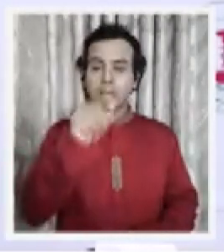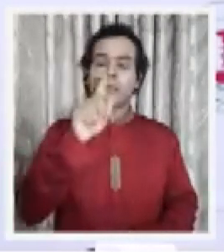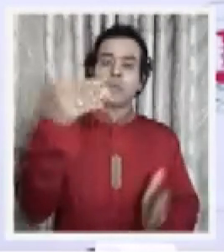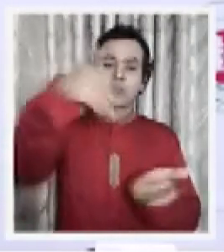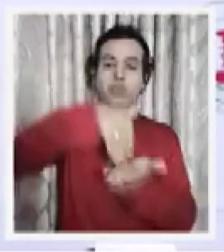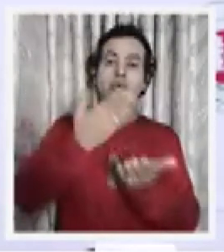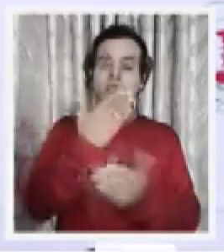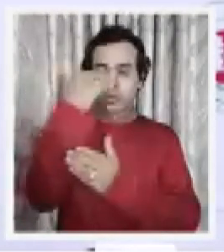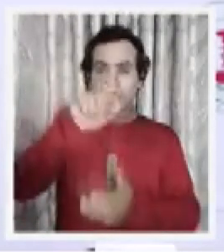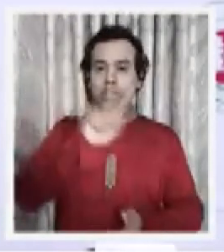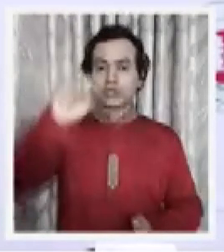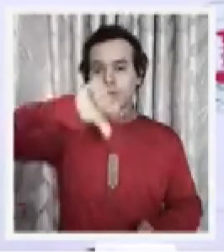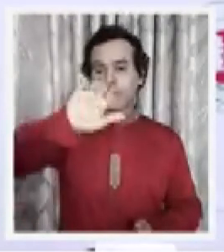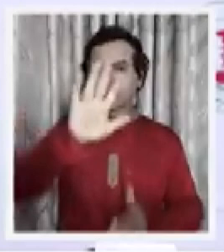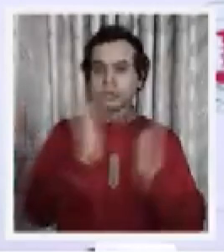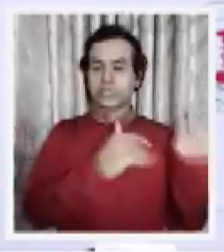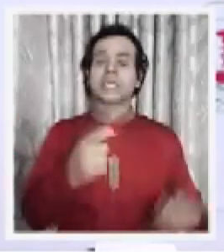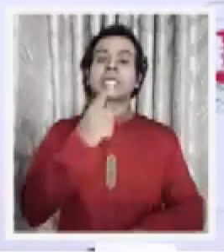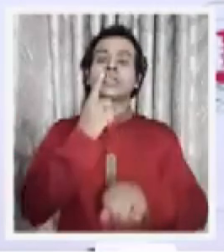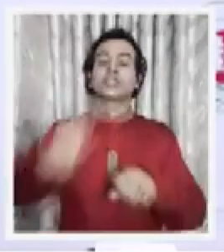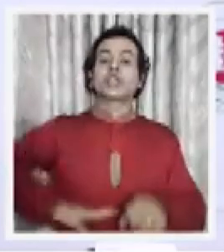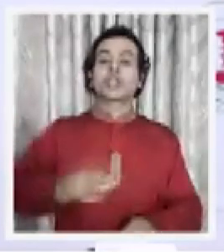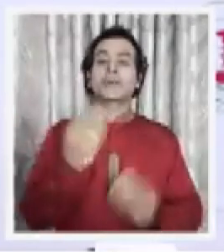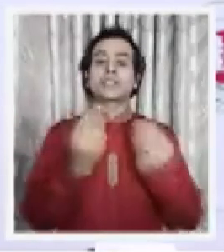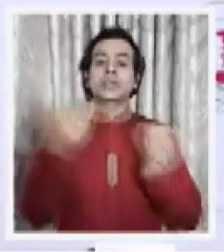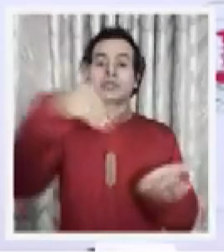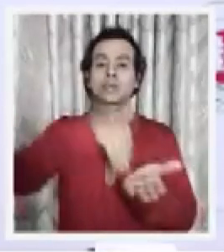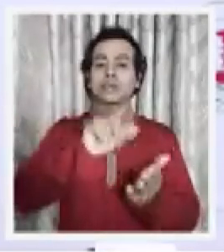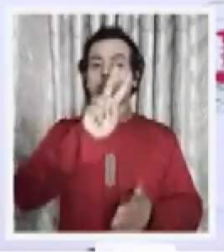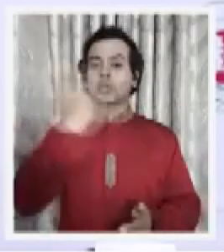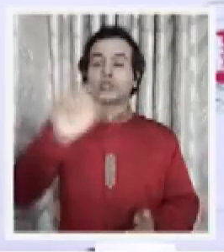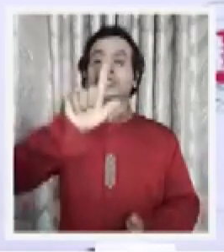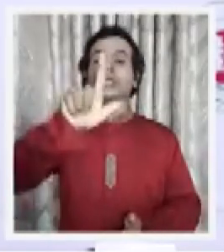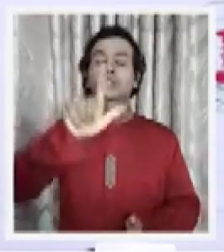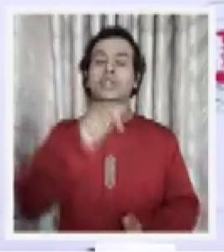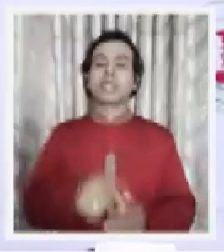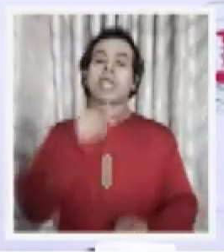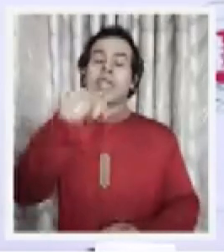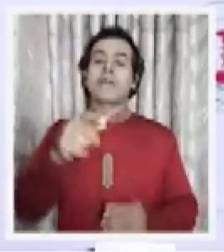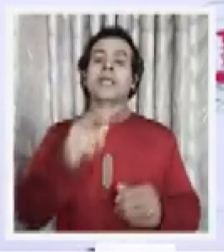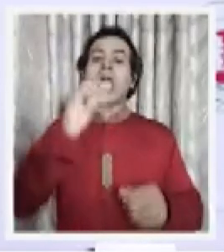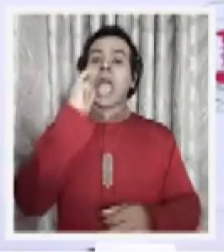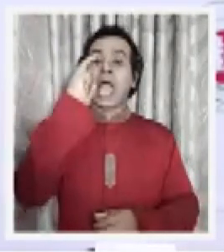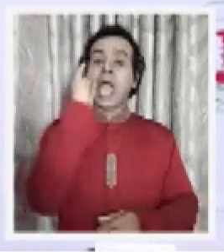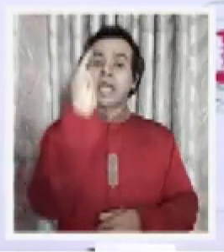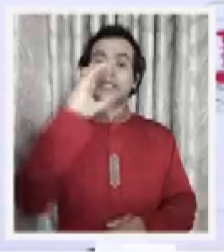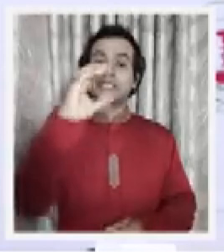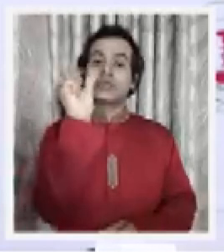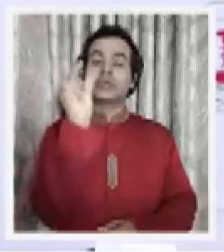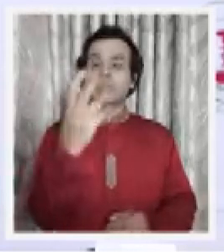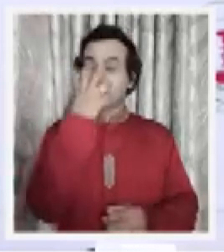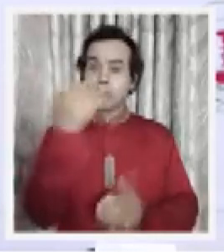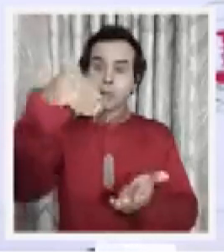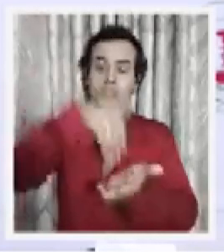ভর্তি আছেন 195 জন। চট্টগ্রাম মহানগরীর সাধারণ সজ্জায় রোগী ভর্তি আছেন 207 জন, চট্টগ্রাম মহানগরীর